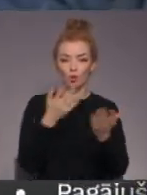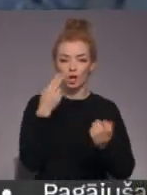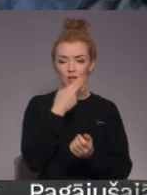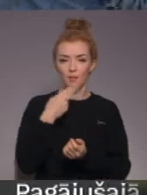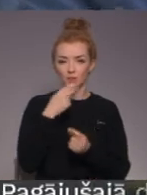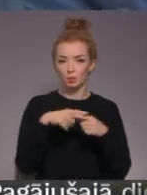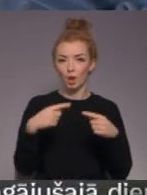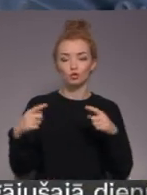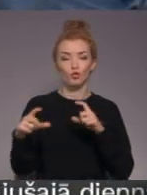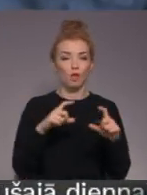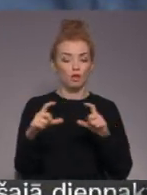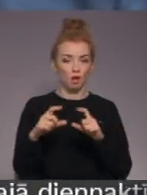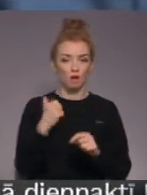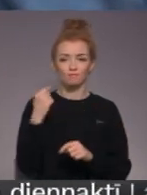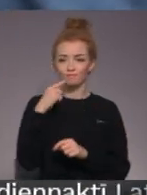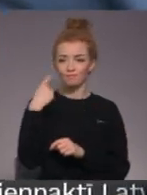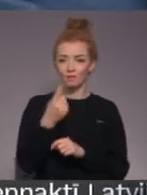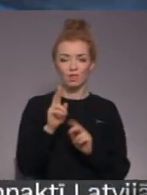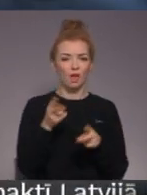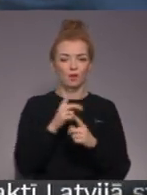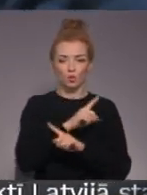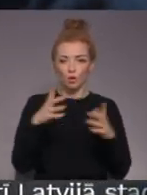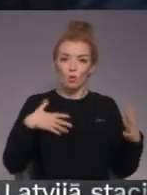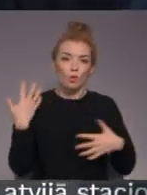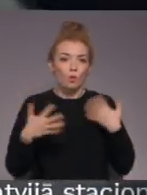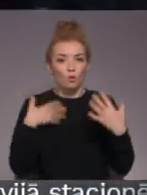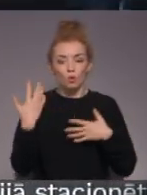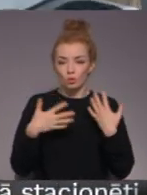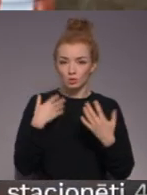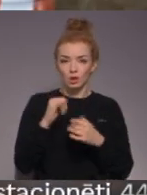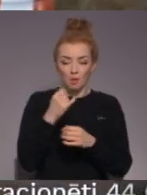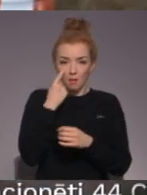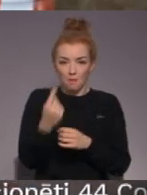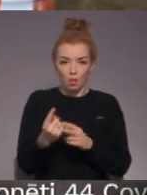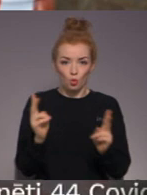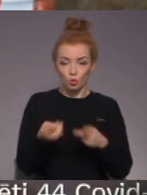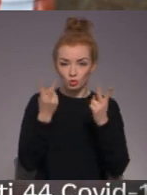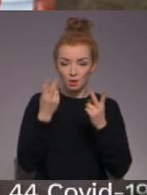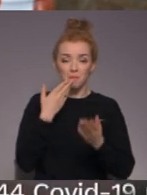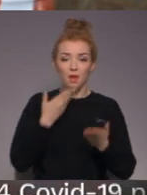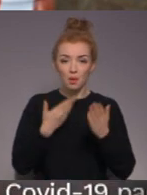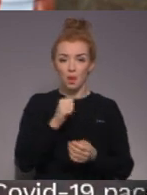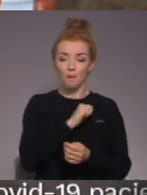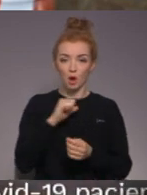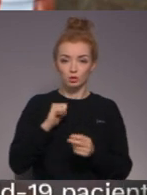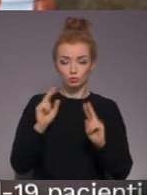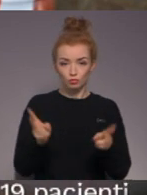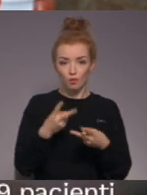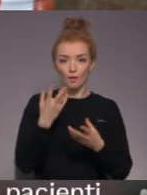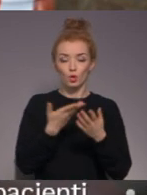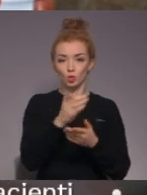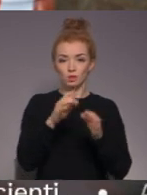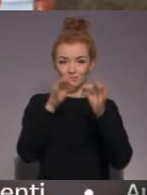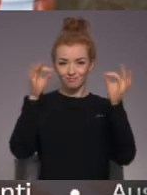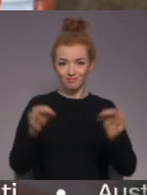preču veikalā. Noteikti nevajadzētu krist panikā, pamanot šo ugunsgrēku, mēģināt nodzēst pašiem, jums ir ugunsdzēsības